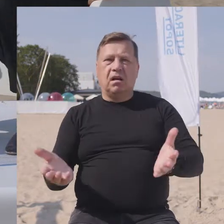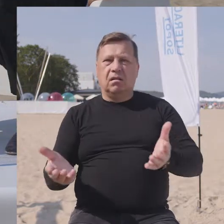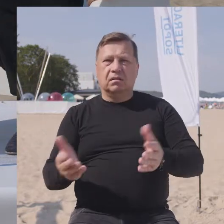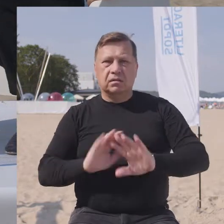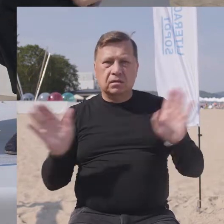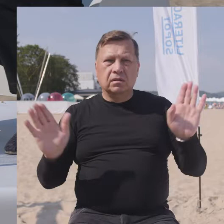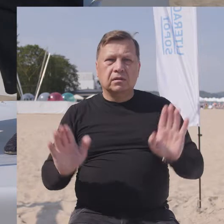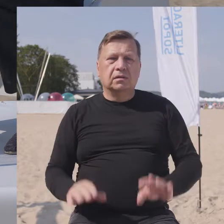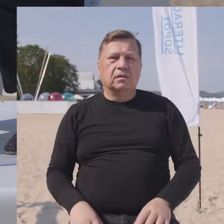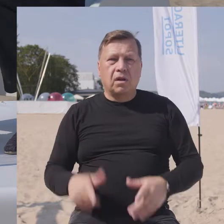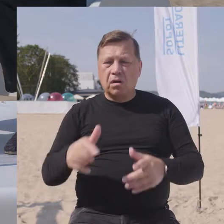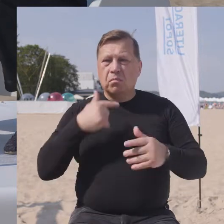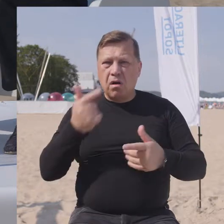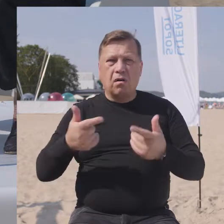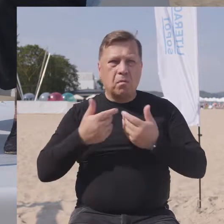możliwość